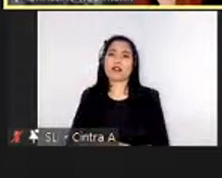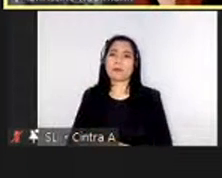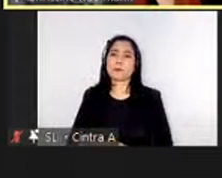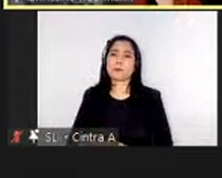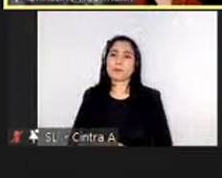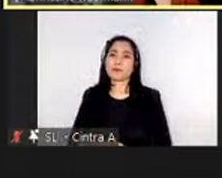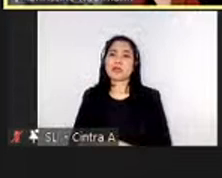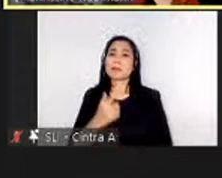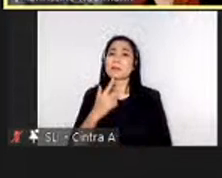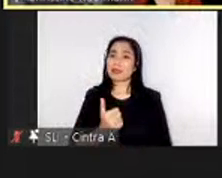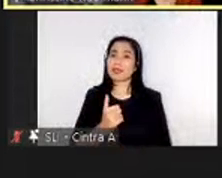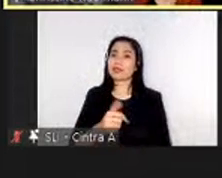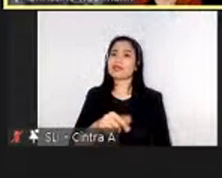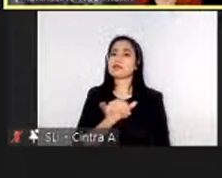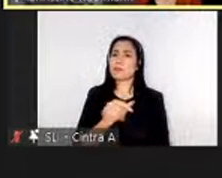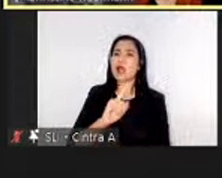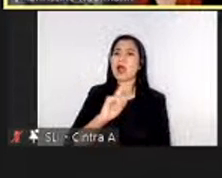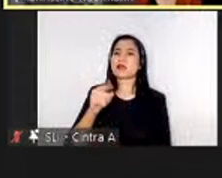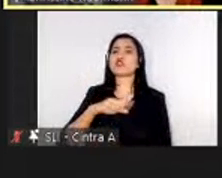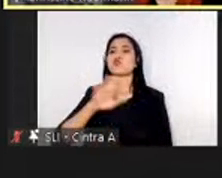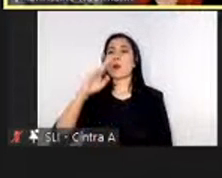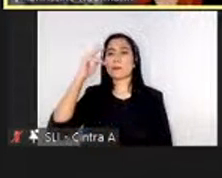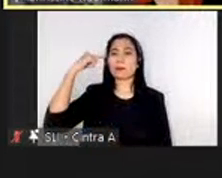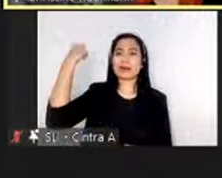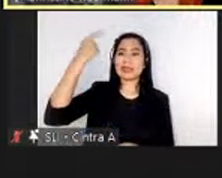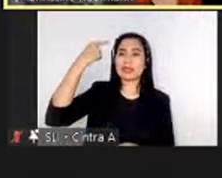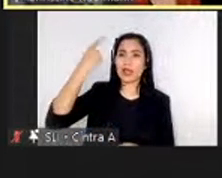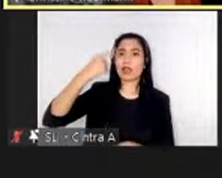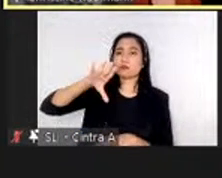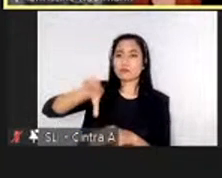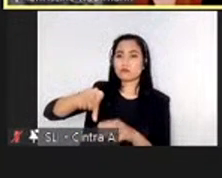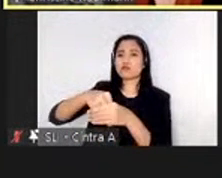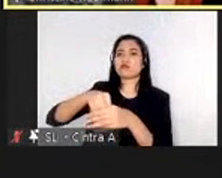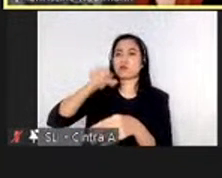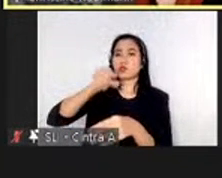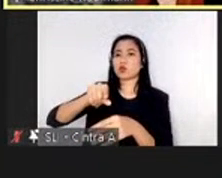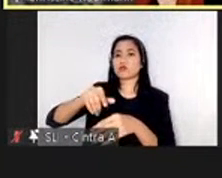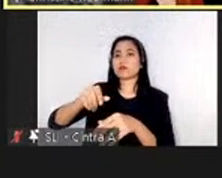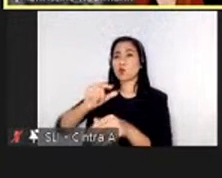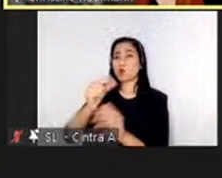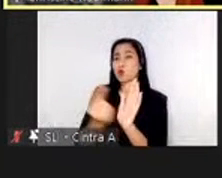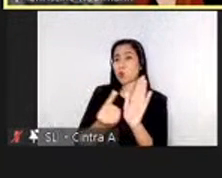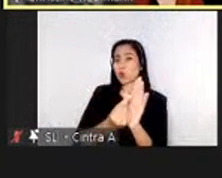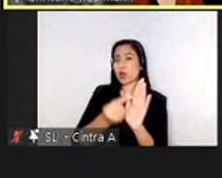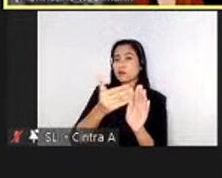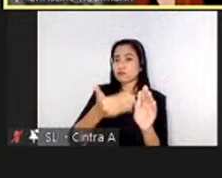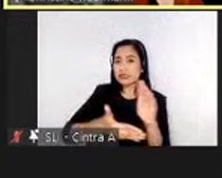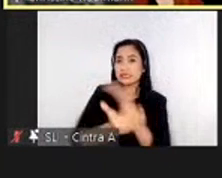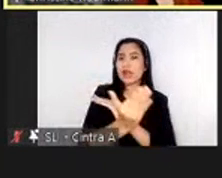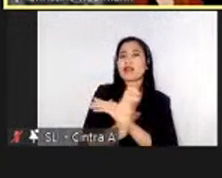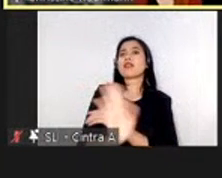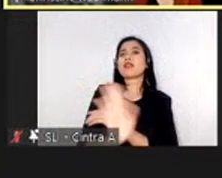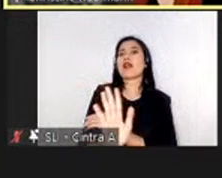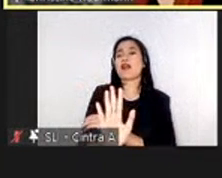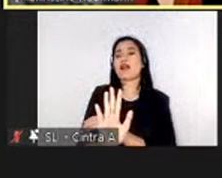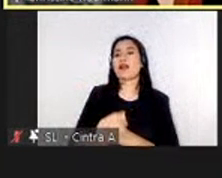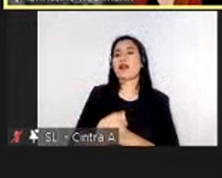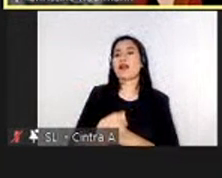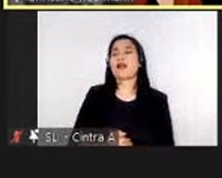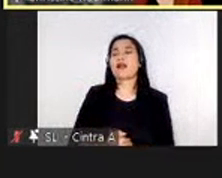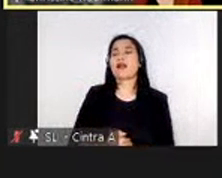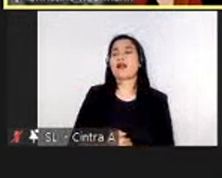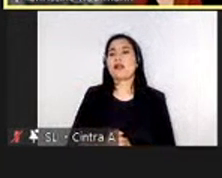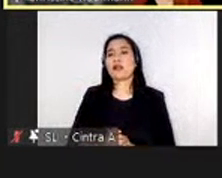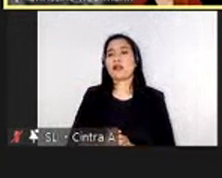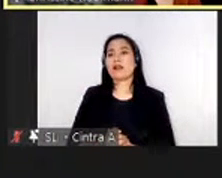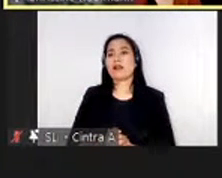melibatkan u kepentingan dalam pelaksanaan undang-undang tersebut saya akan